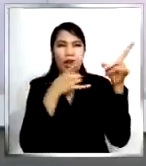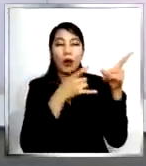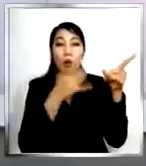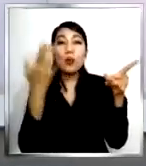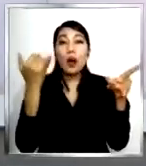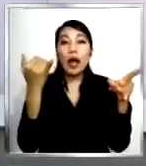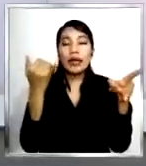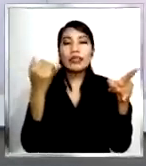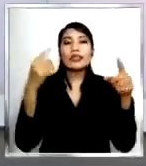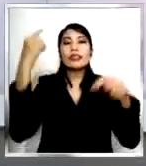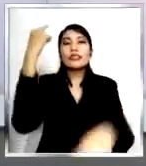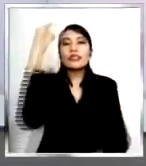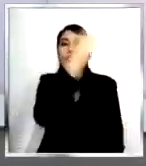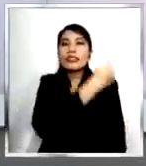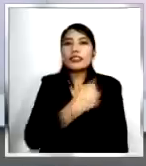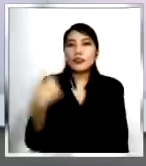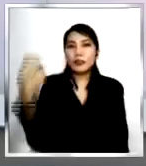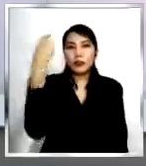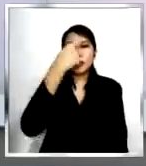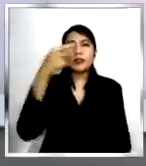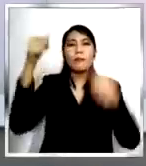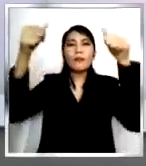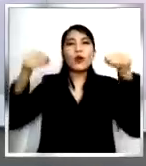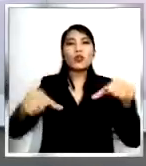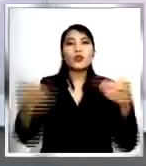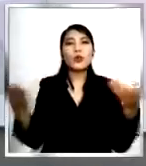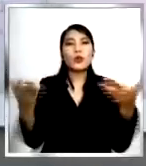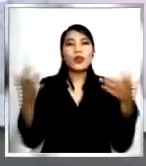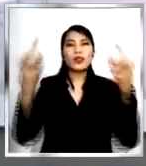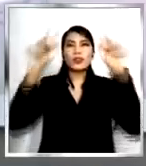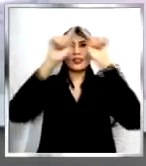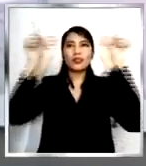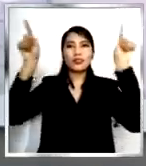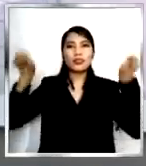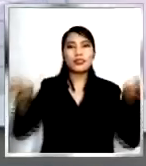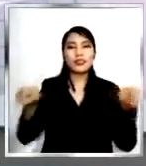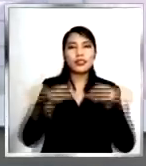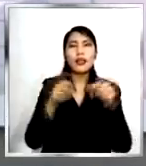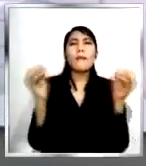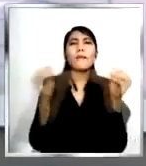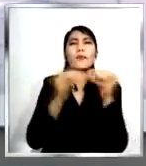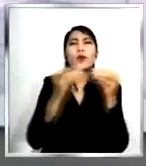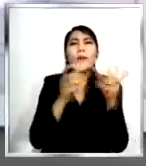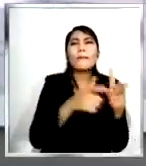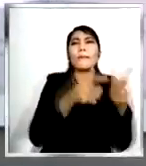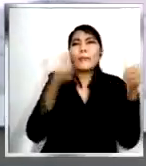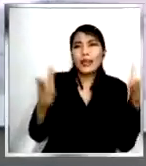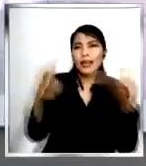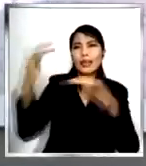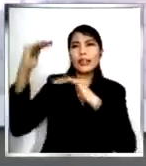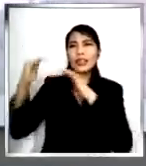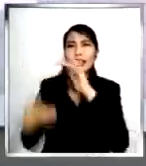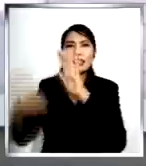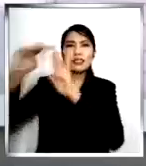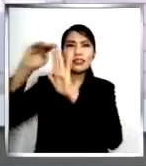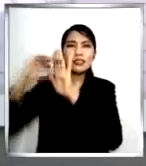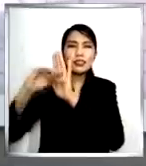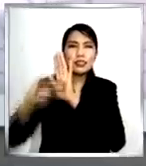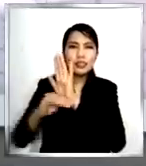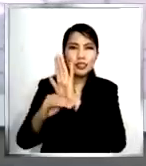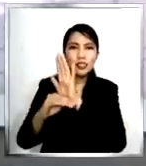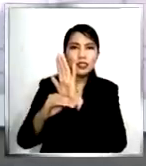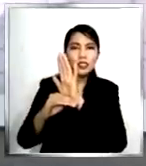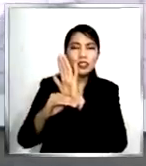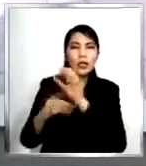mukha niya sa billboard kaysa sa mga paalalang pag-iingat sa COVID-19. Pinatanggal na yan ang NYC chair,